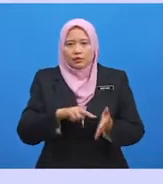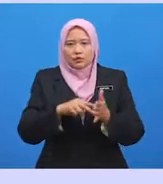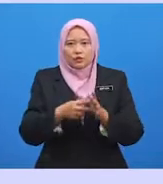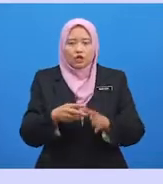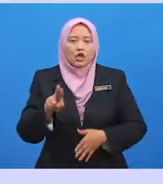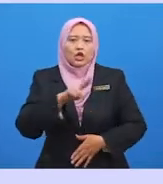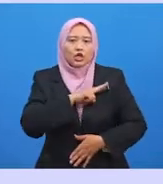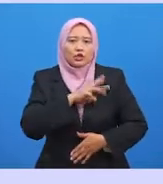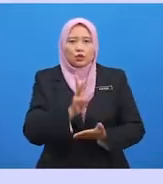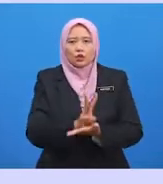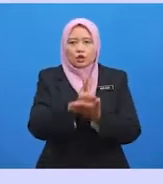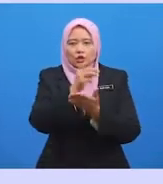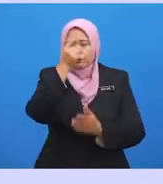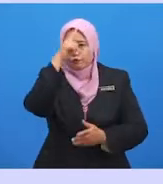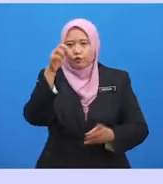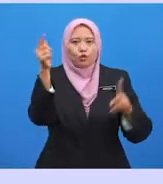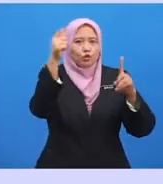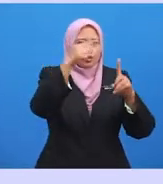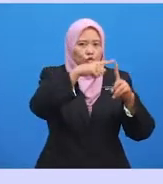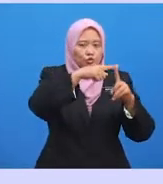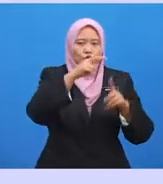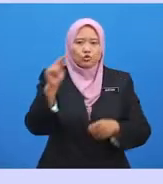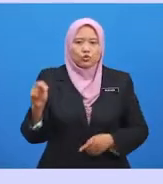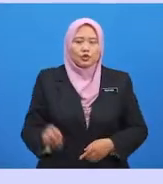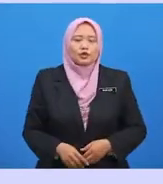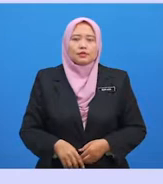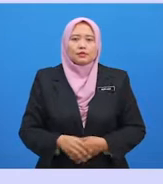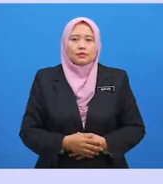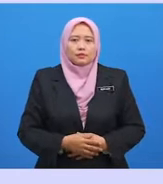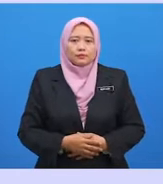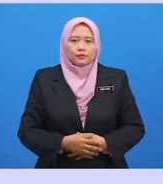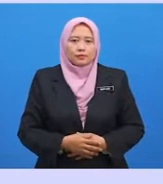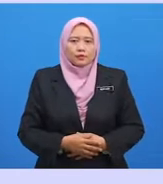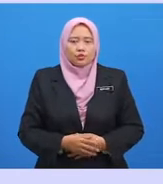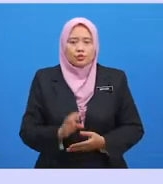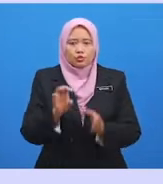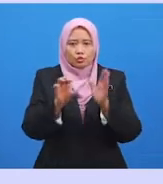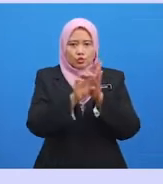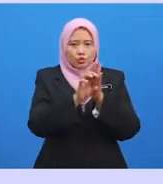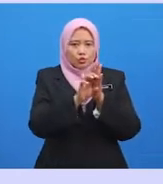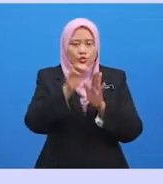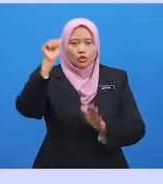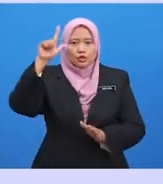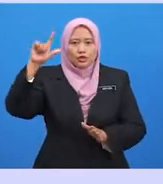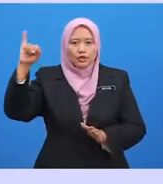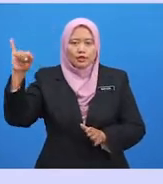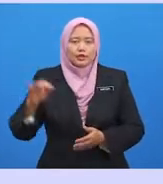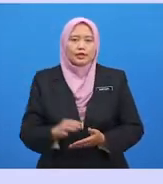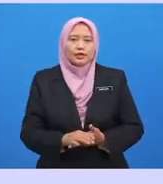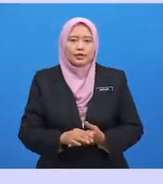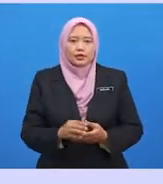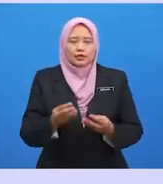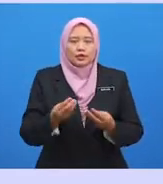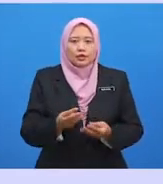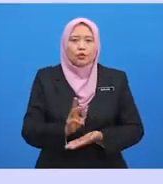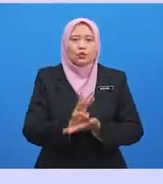tertentu contohnya Ali mewakafkan sebidang tanahnya untuk membina sekolah